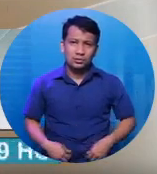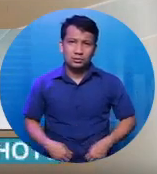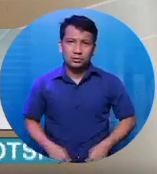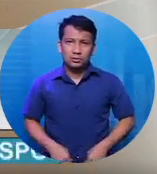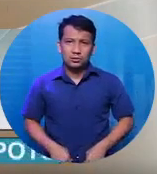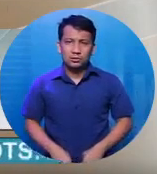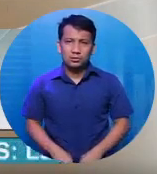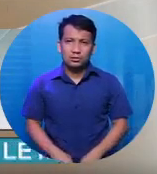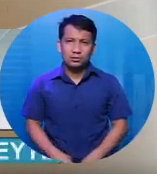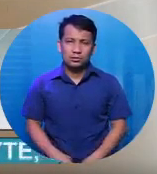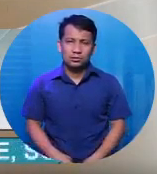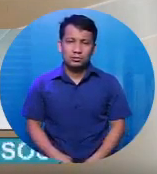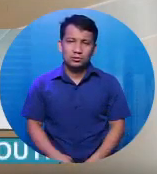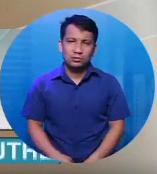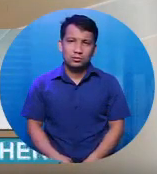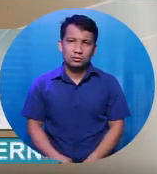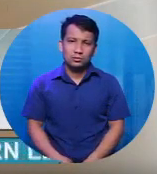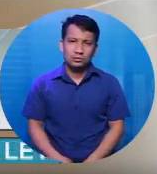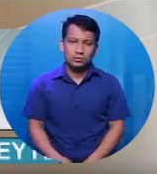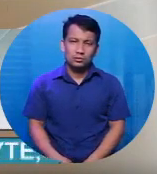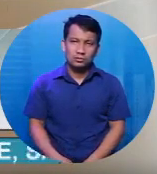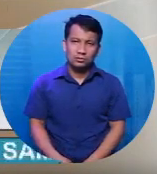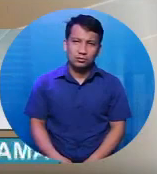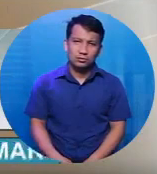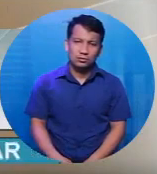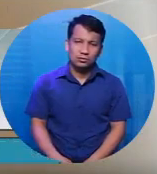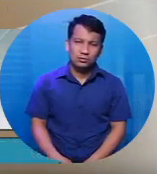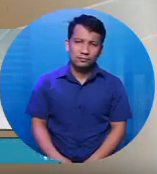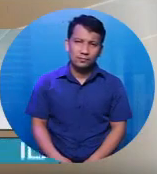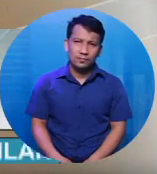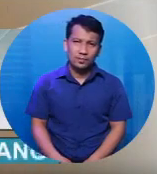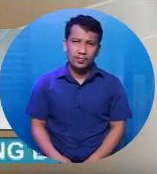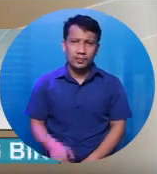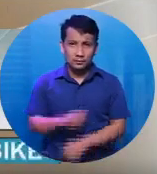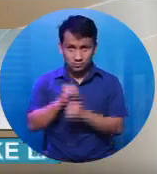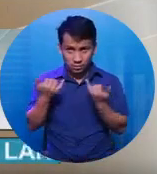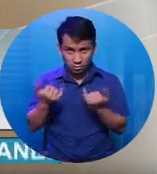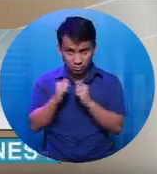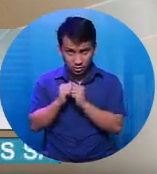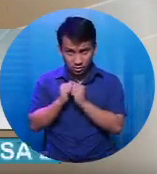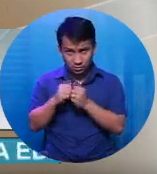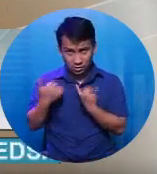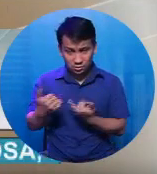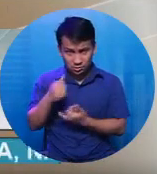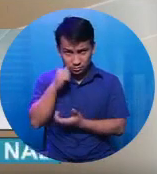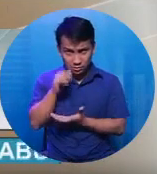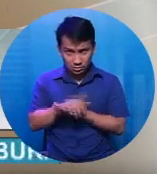Hindi po, January po siya nung umuwi na ata eh. Hindi, magkasama po kayo ngayon ni Mrs.?